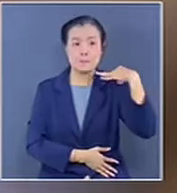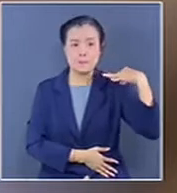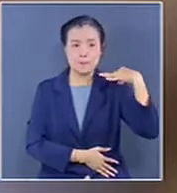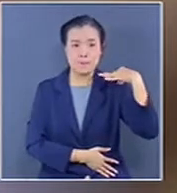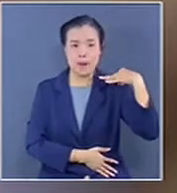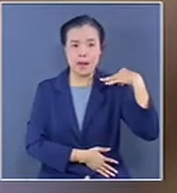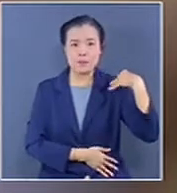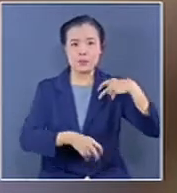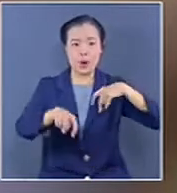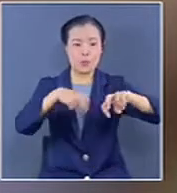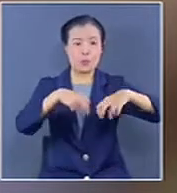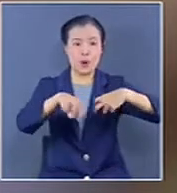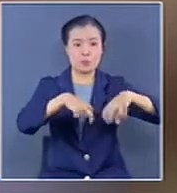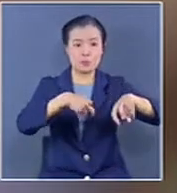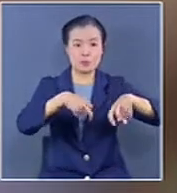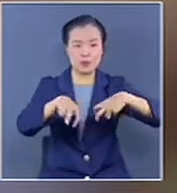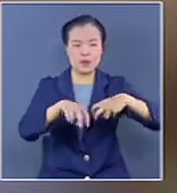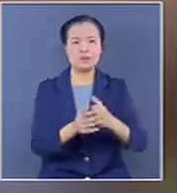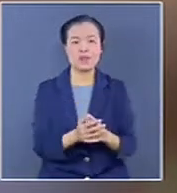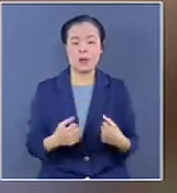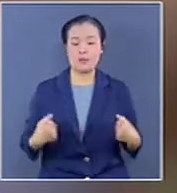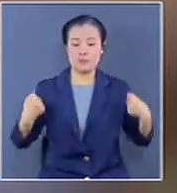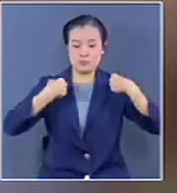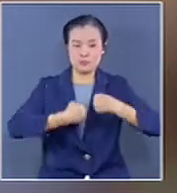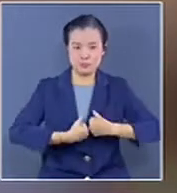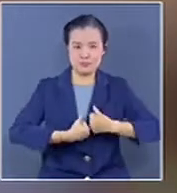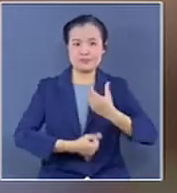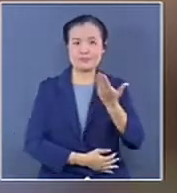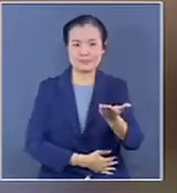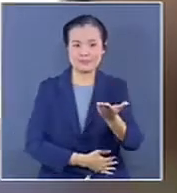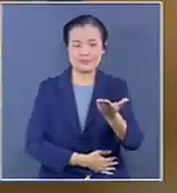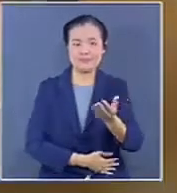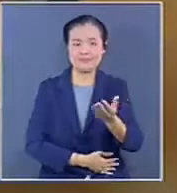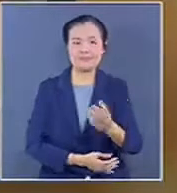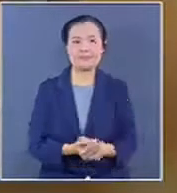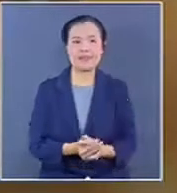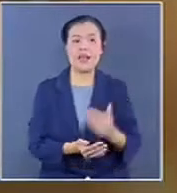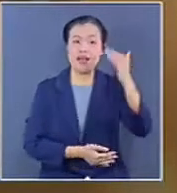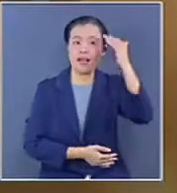งาน Seoul Fashion Week ในคอลเลกชัน Not Enough Rose X Reebok